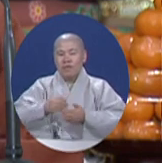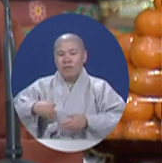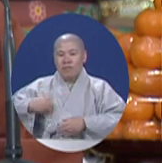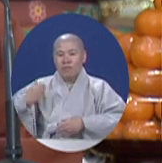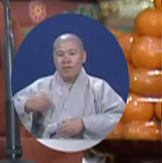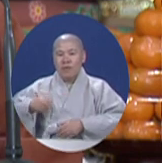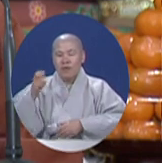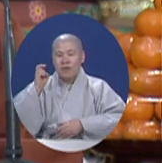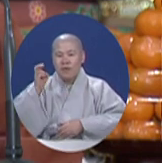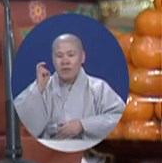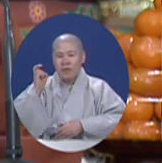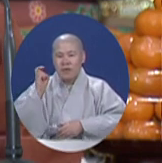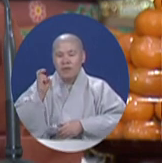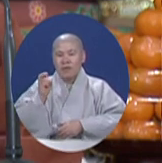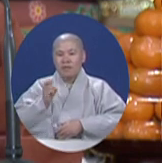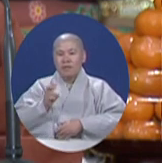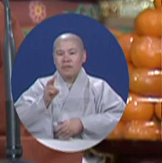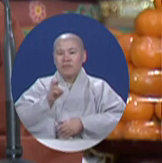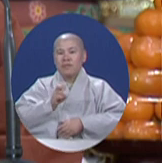또 이수정기.